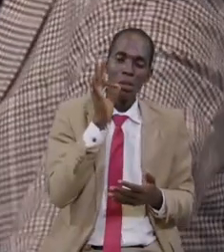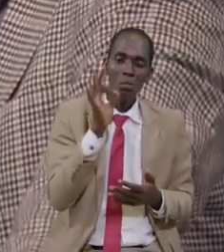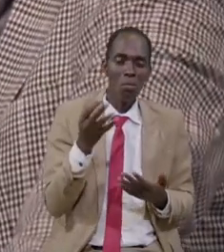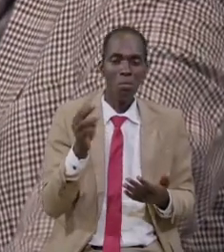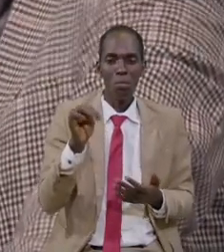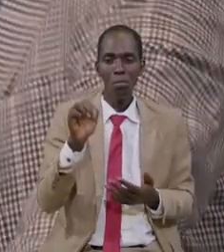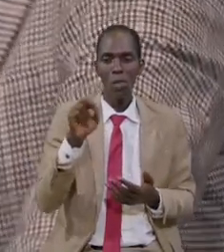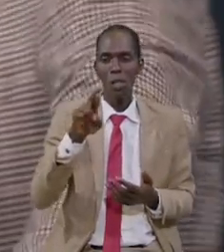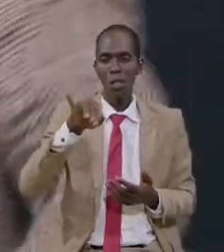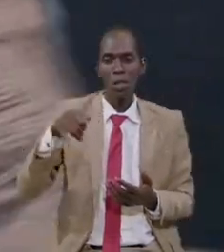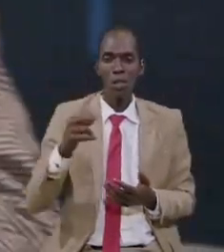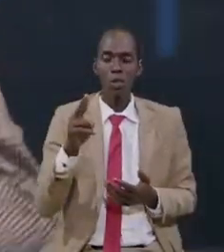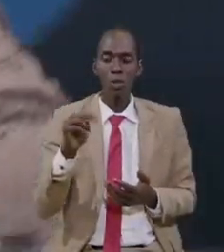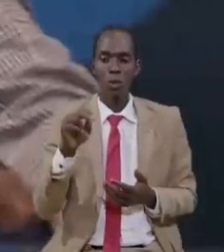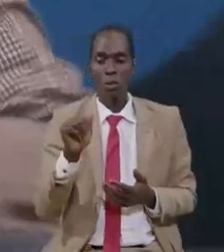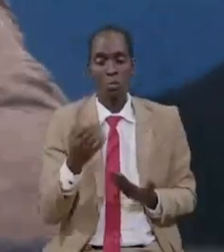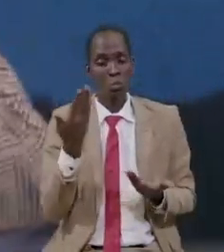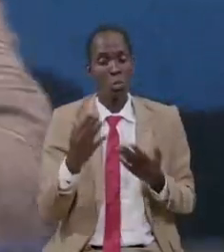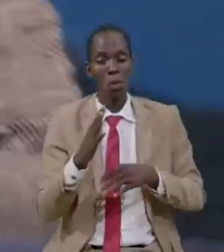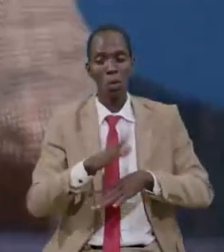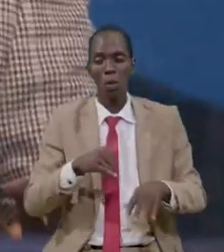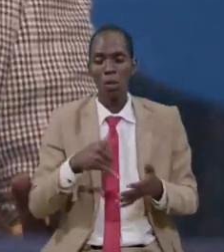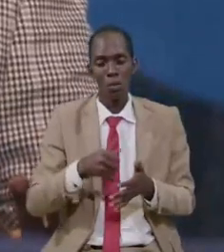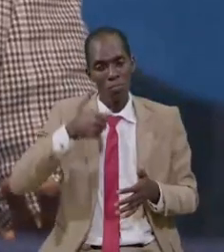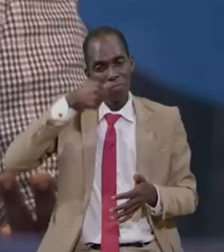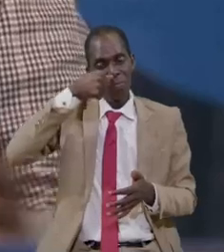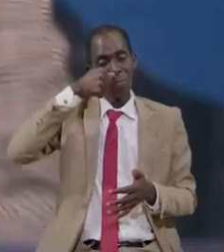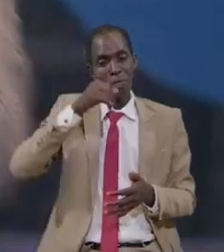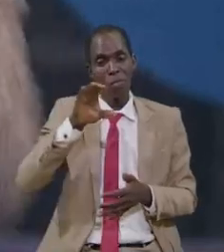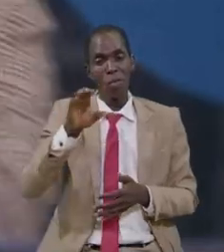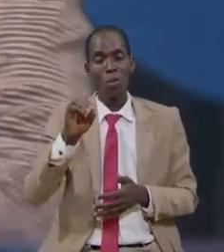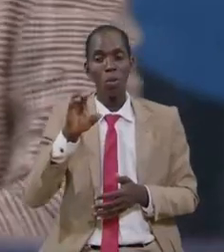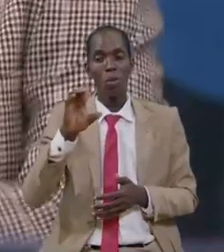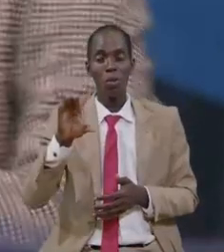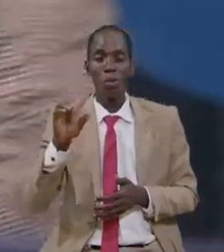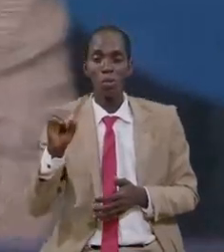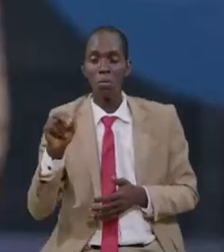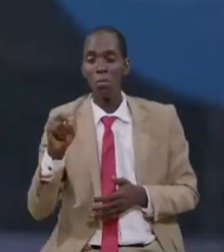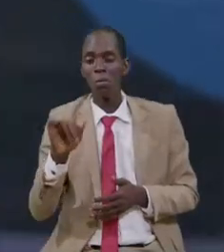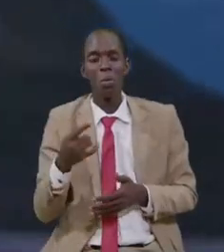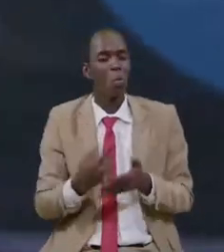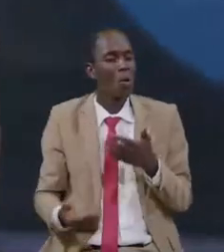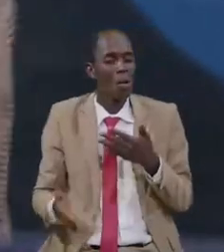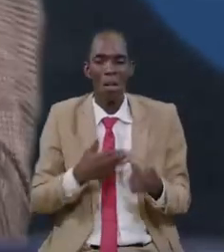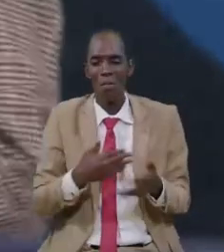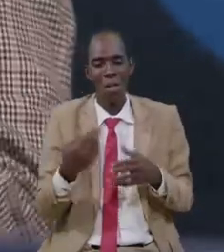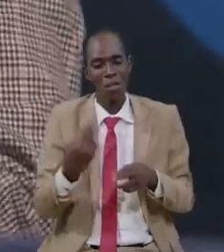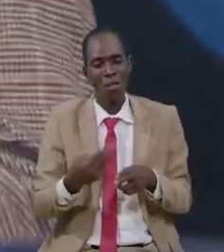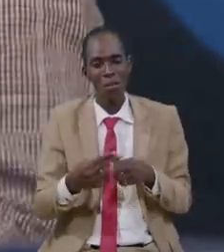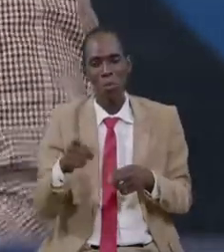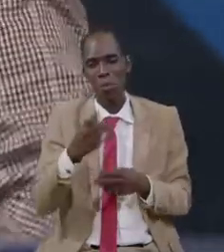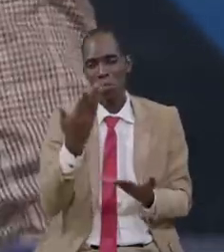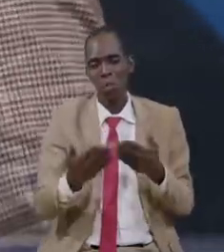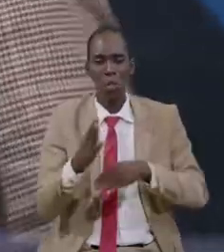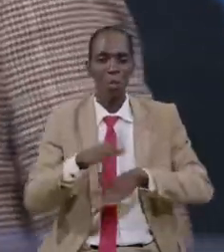l'attribuez, vous pouvez l'appeler cocaïne. Quel que soit le nom que vous l'attribuez, vous pouvez l'appeler tabac. Quel que soit le nom que vous l'attribuez,